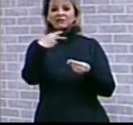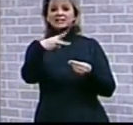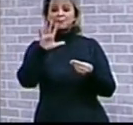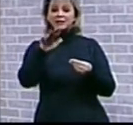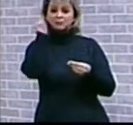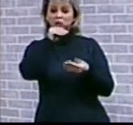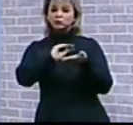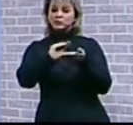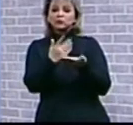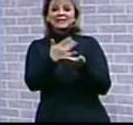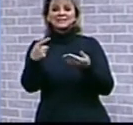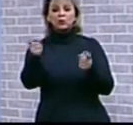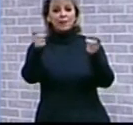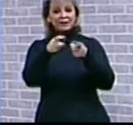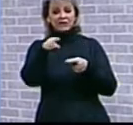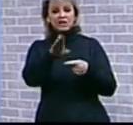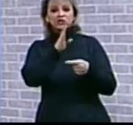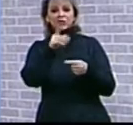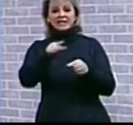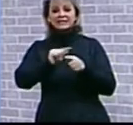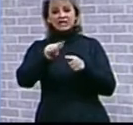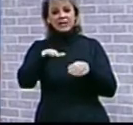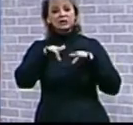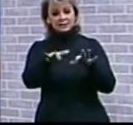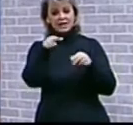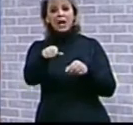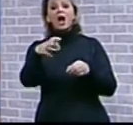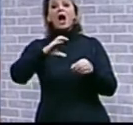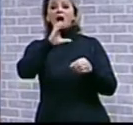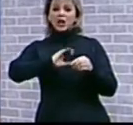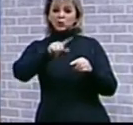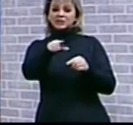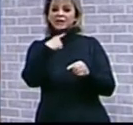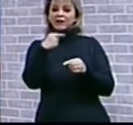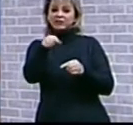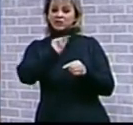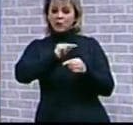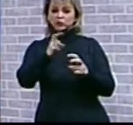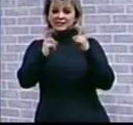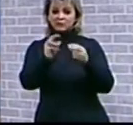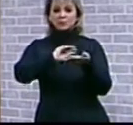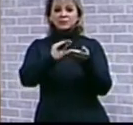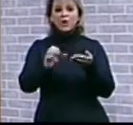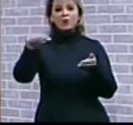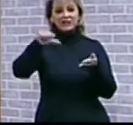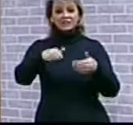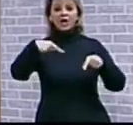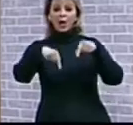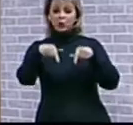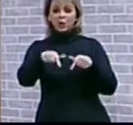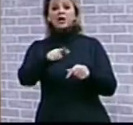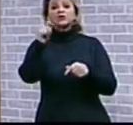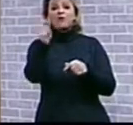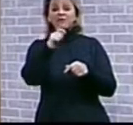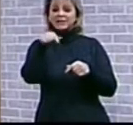году писал, насколько привлекательно для женщины слесарное дело. А колхозница звала работать на завод и писала о вреде каблука. Но Великая